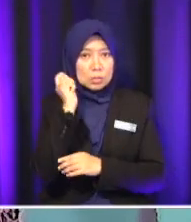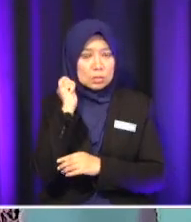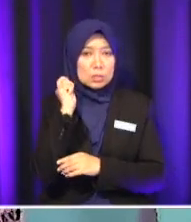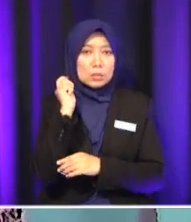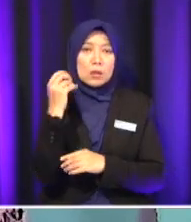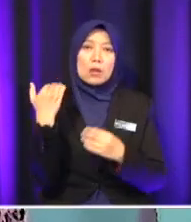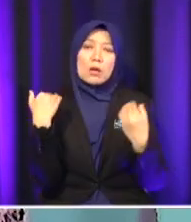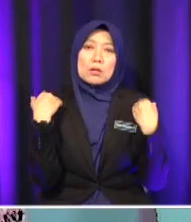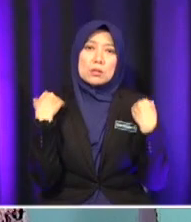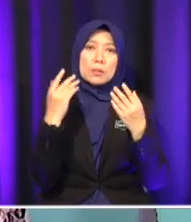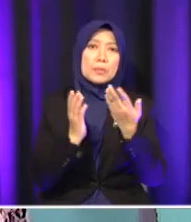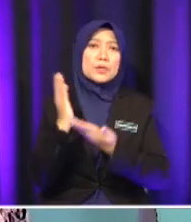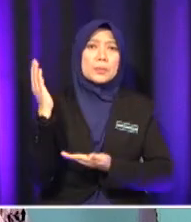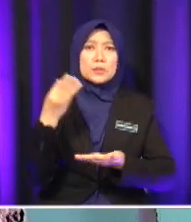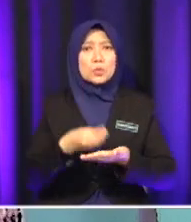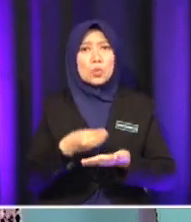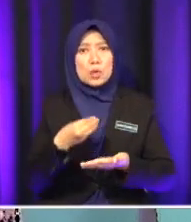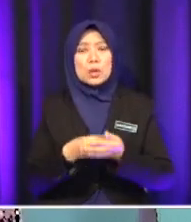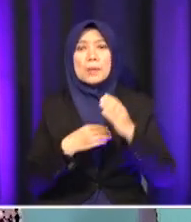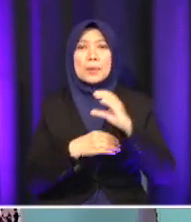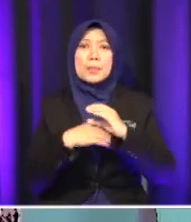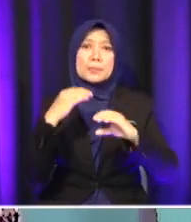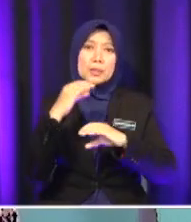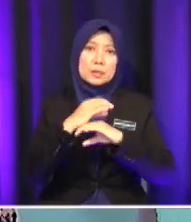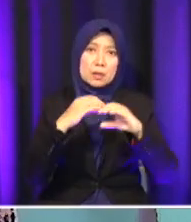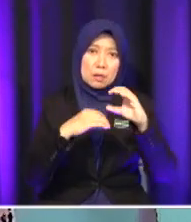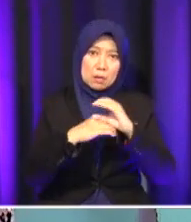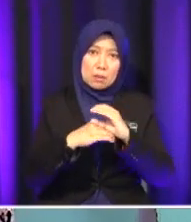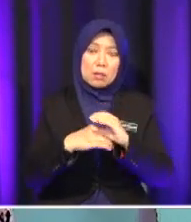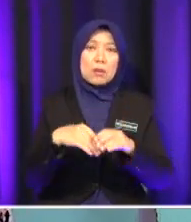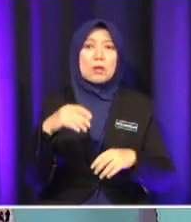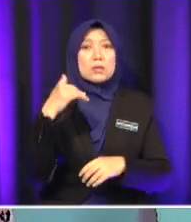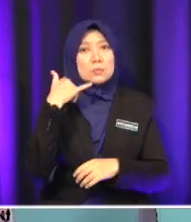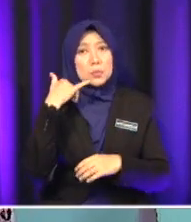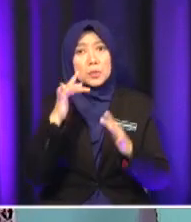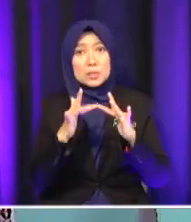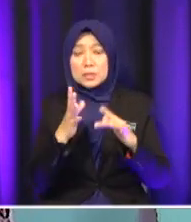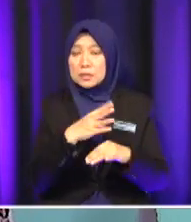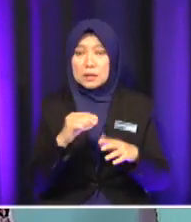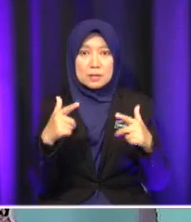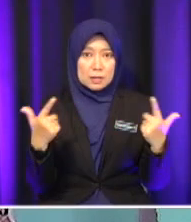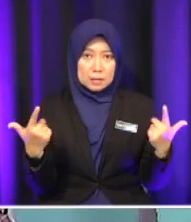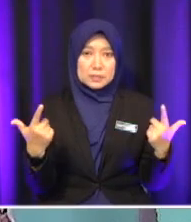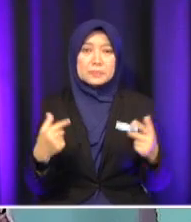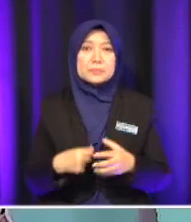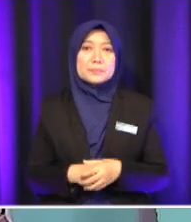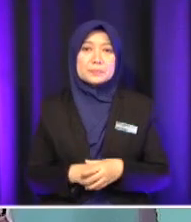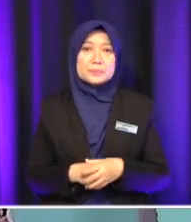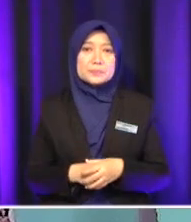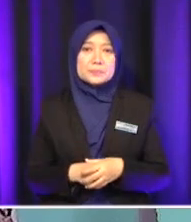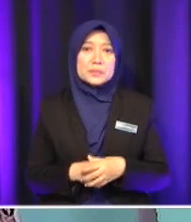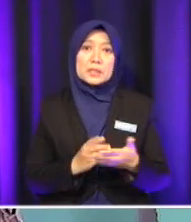keuangan penghematan pembinaan penghematan teori komunikasi dan sebagainya Oke